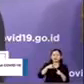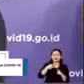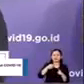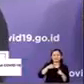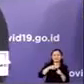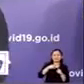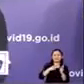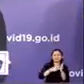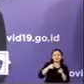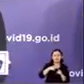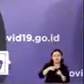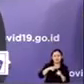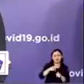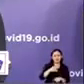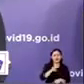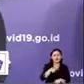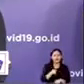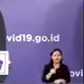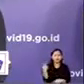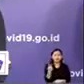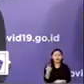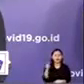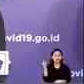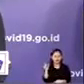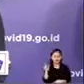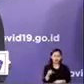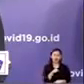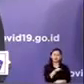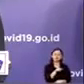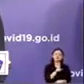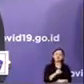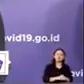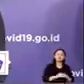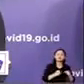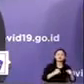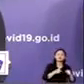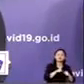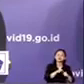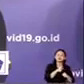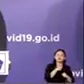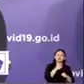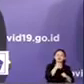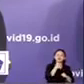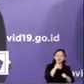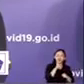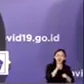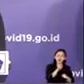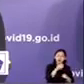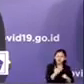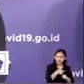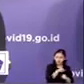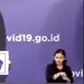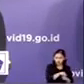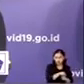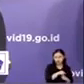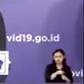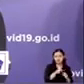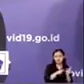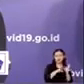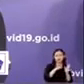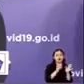ada Non medical treatment dan medical treatment non medical treatment sangat penting juga artinya walaupun